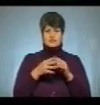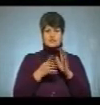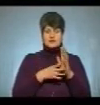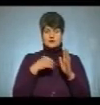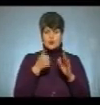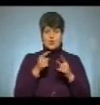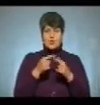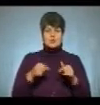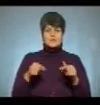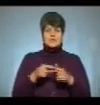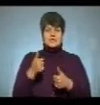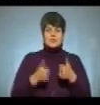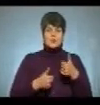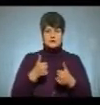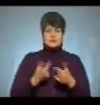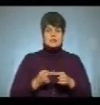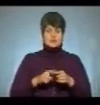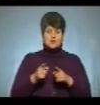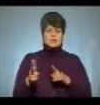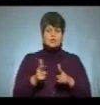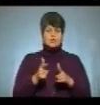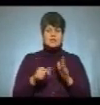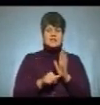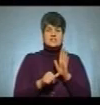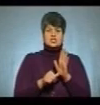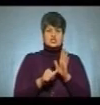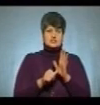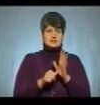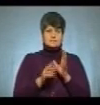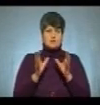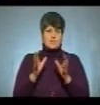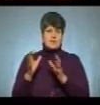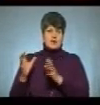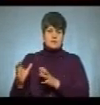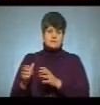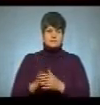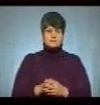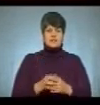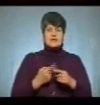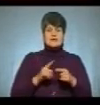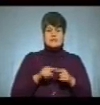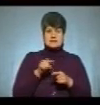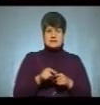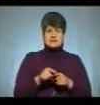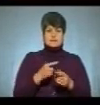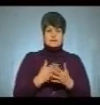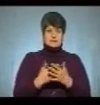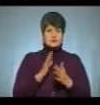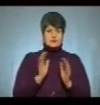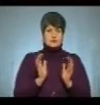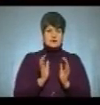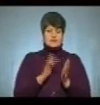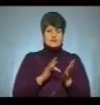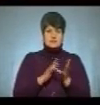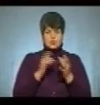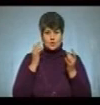символ, організували конкурс. Для цього підготували 6 оберегів. А ці символи, вони будуть зберігатися в Центрі культури